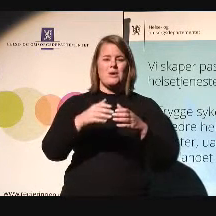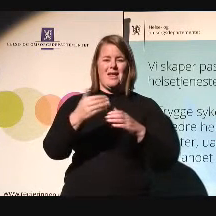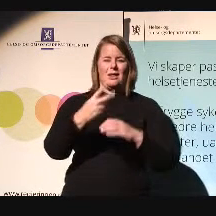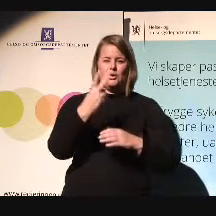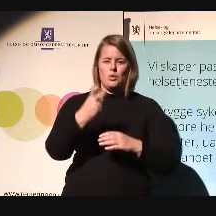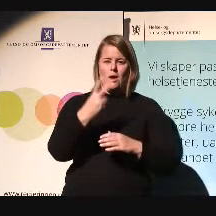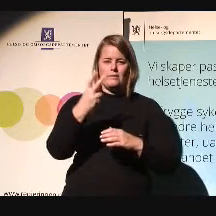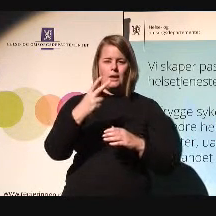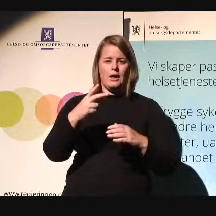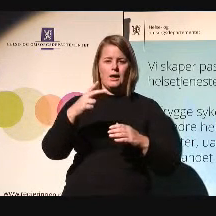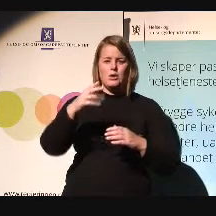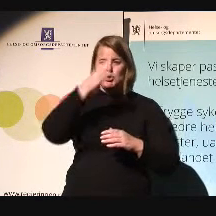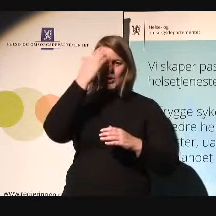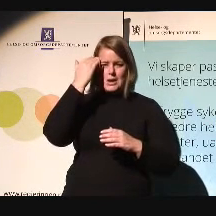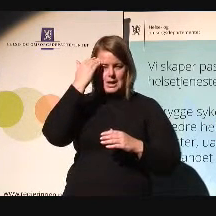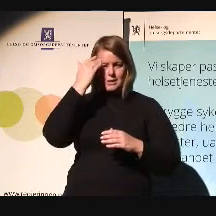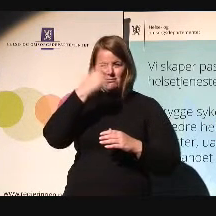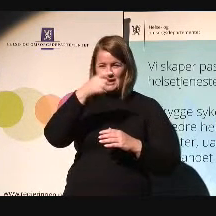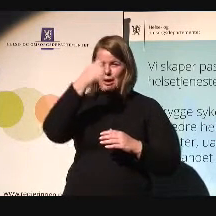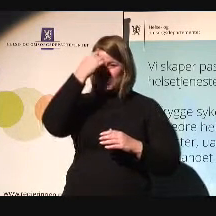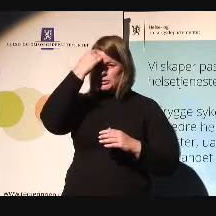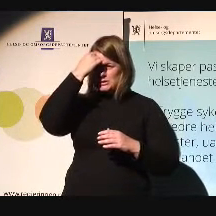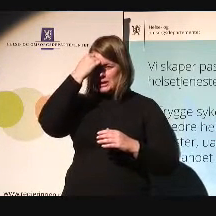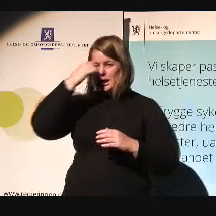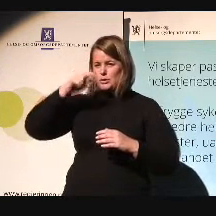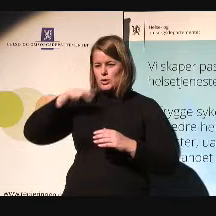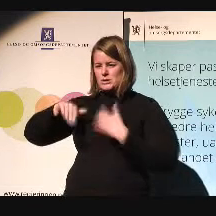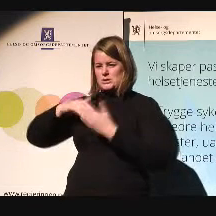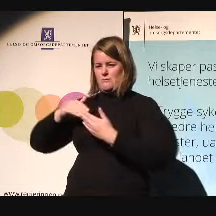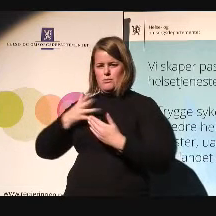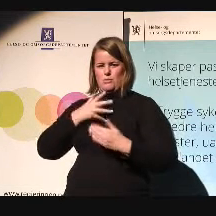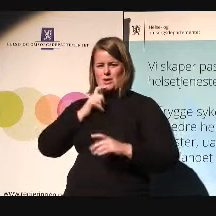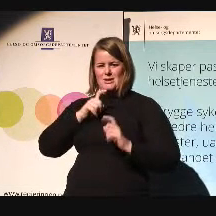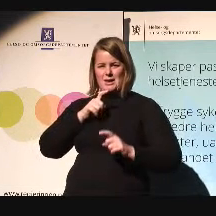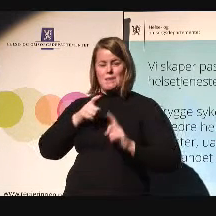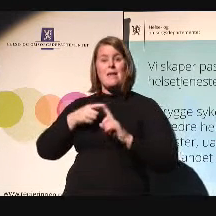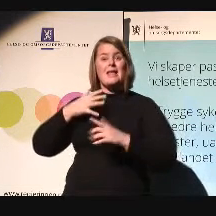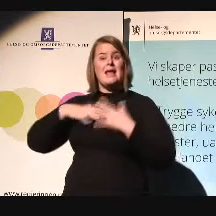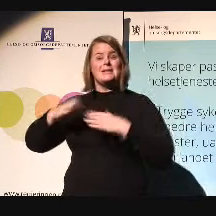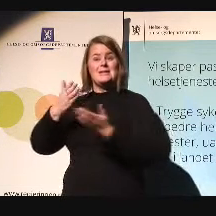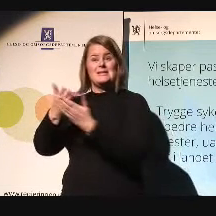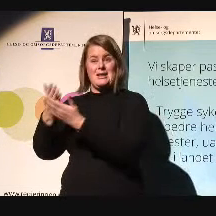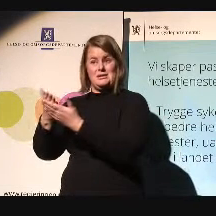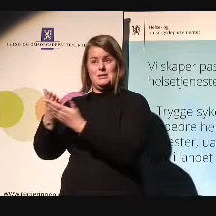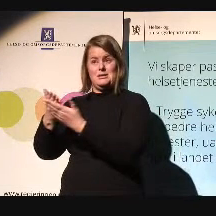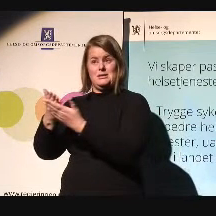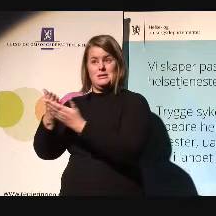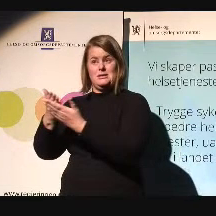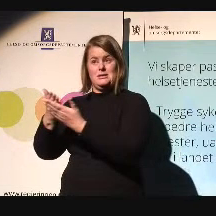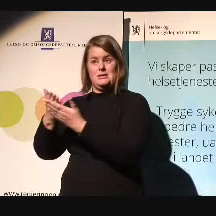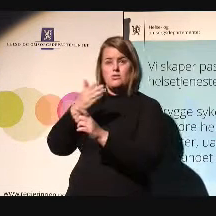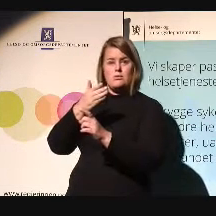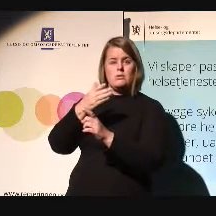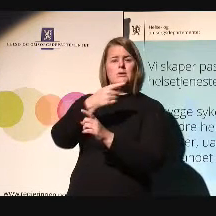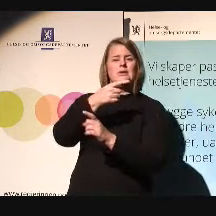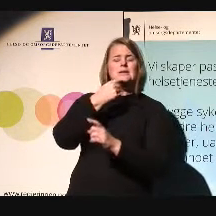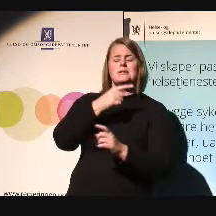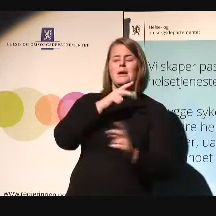fikk mye hard kritikk, men helsetjenesten fikk faktisk god kritikk. Det var «se til helsetjenesten»